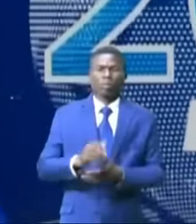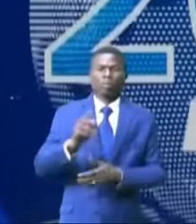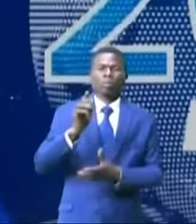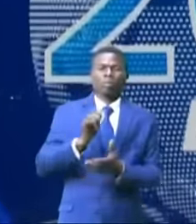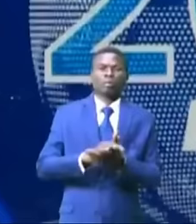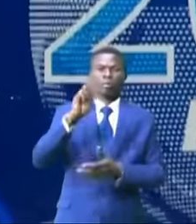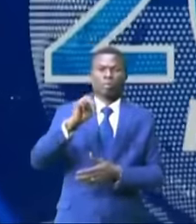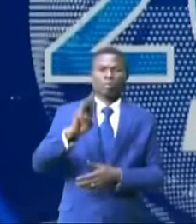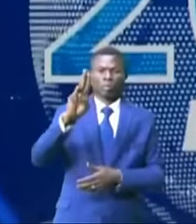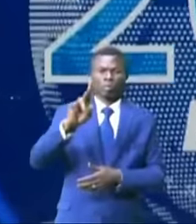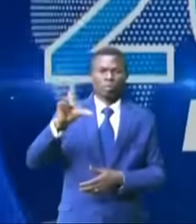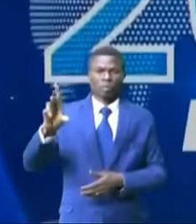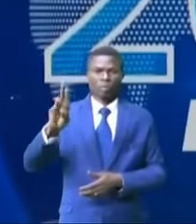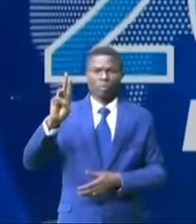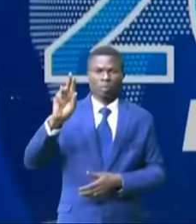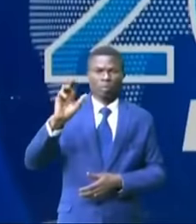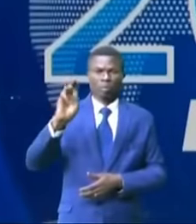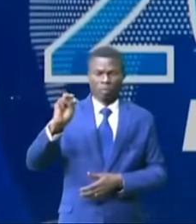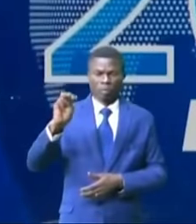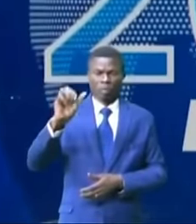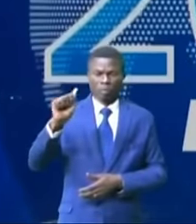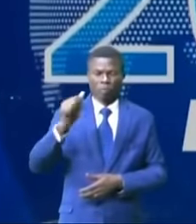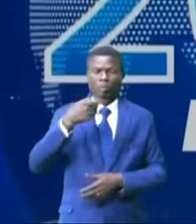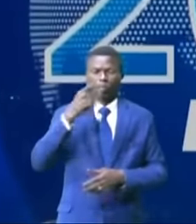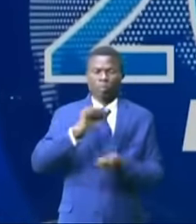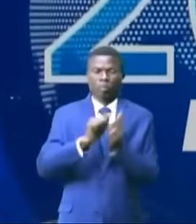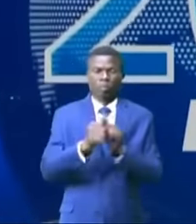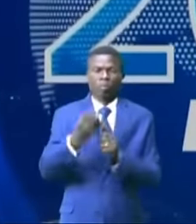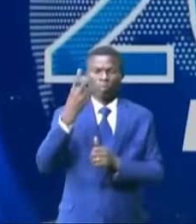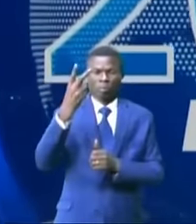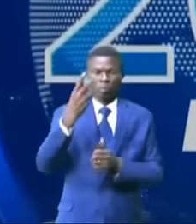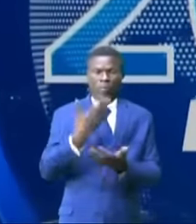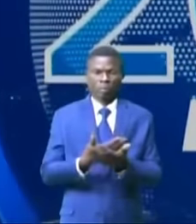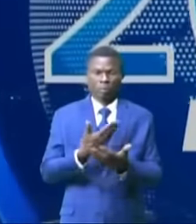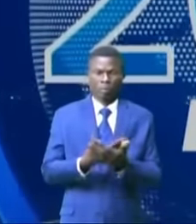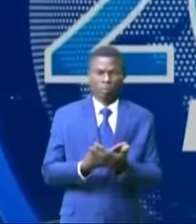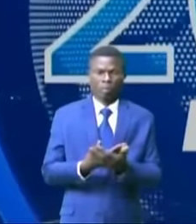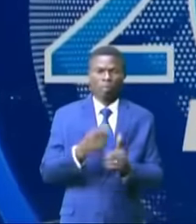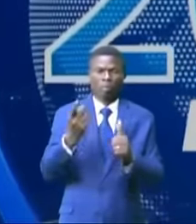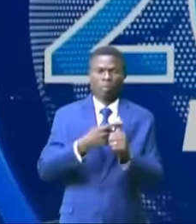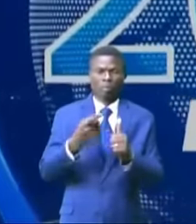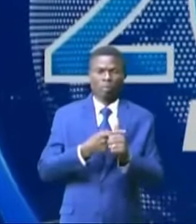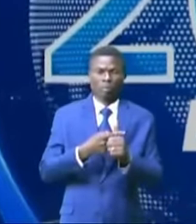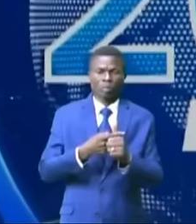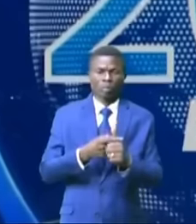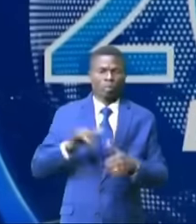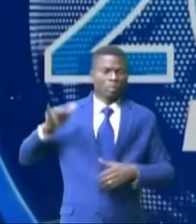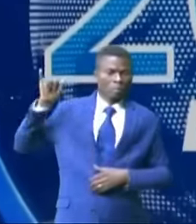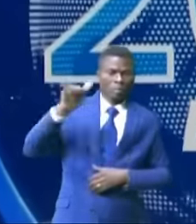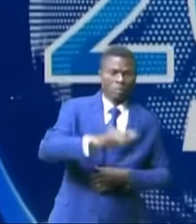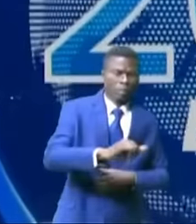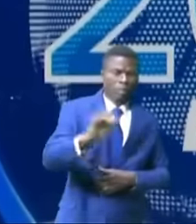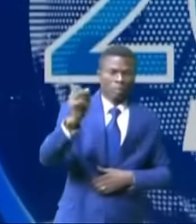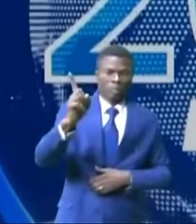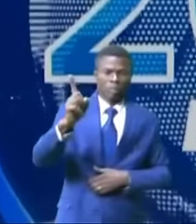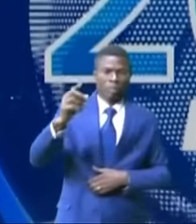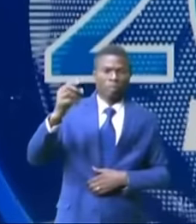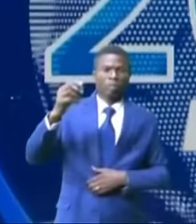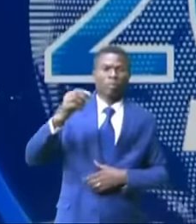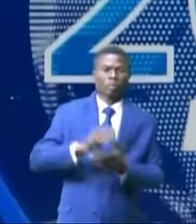Kinkemulumba. Deux points étaient inscrits à l'ordre du jour de cette réunion d'urgence. 1. Le non-atterrissage à l'aéroport international de